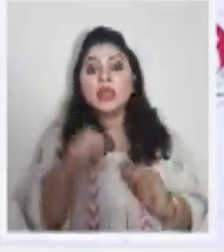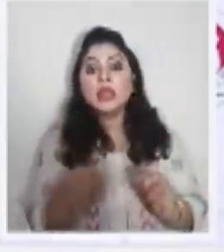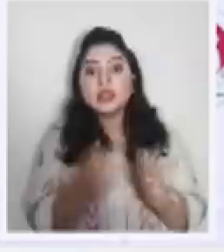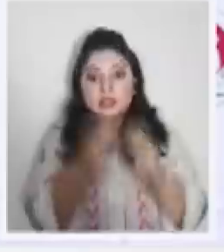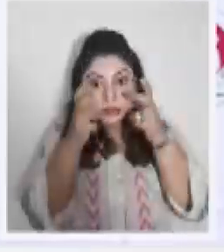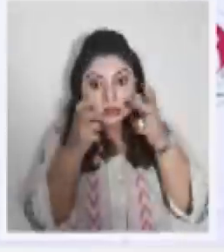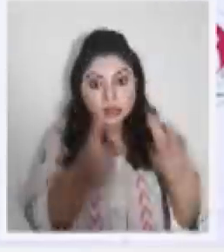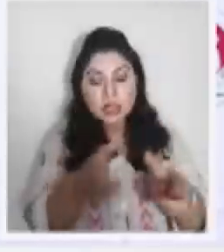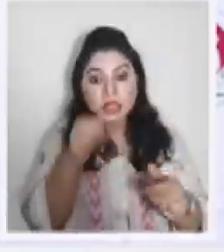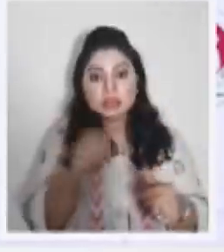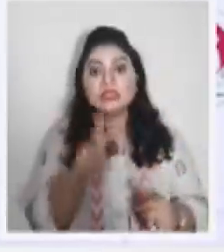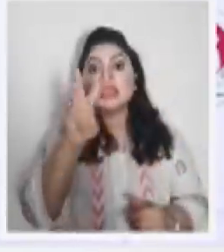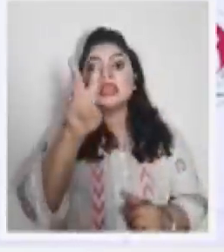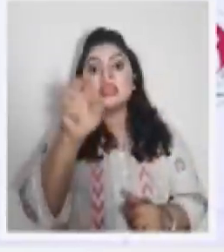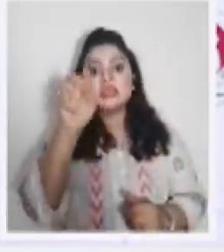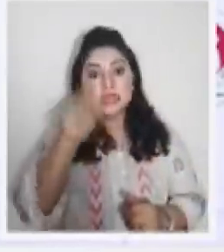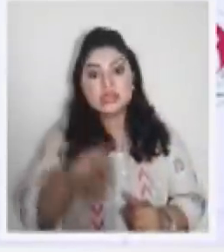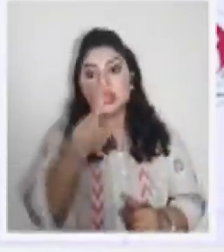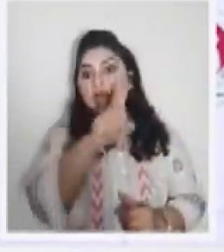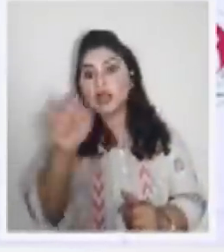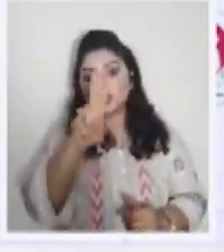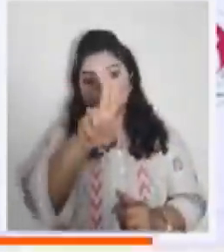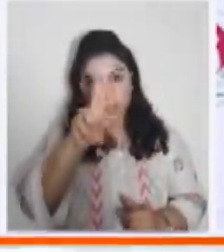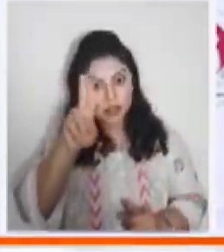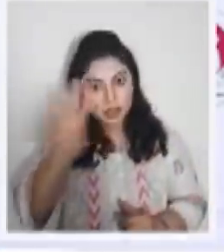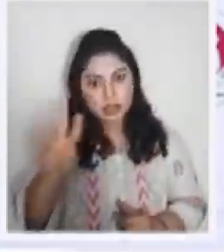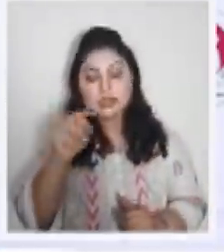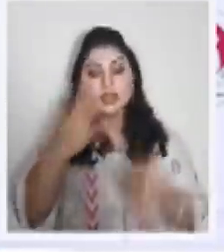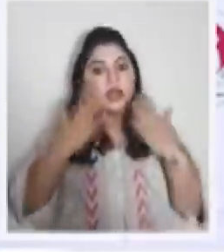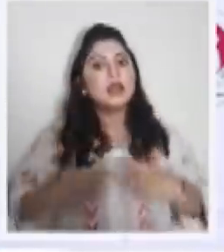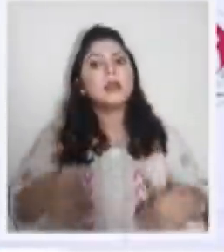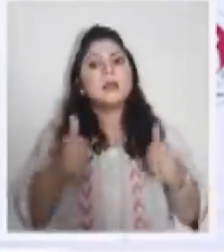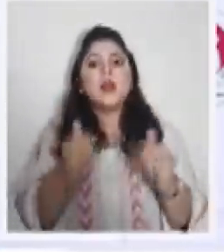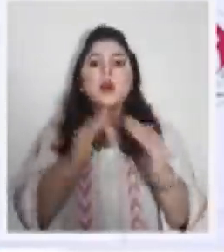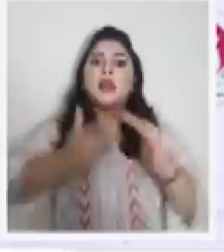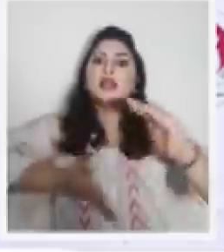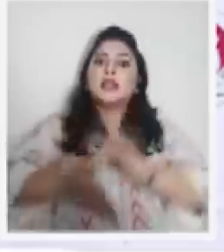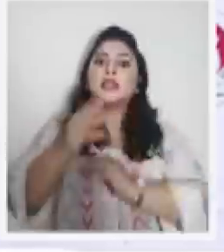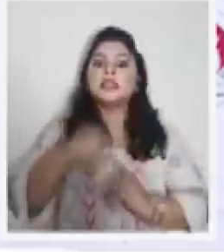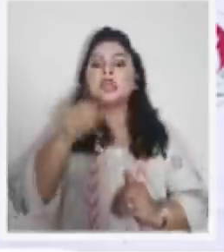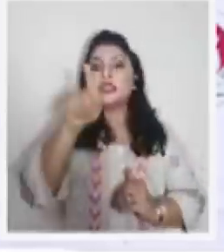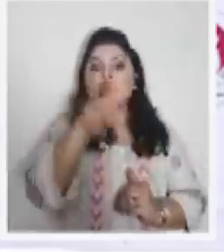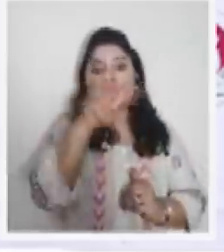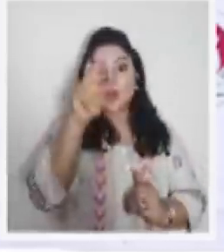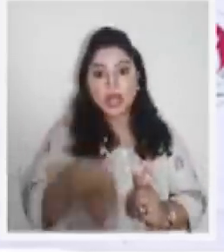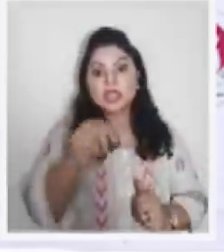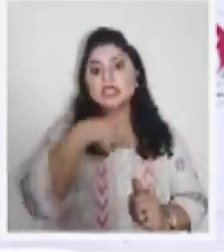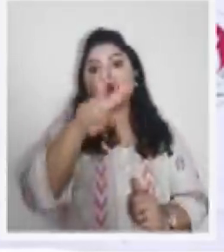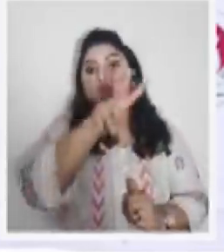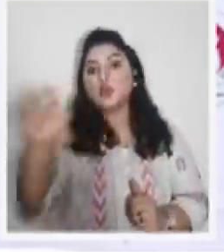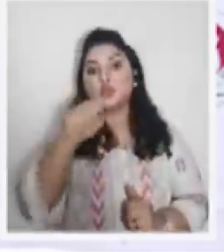হয়েছে 242 জন। এ পর্যন্ত আইসোলেশনে গেছেন 30123 জন এবং এ পর্যন্ত আইসোলেশন থেকে মুক্ত